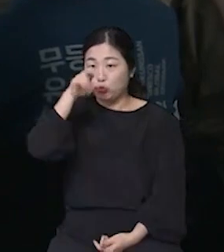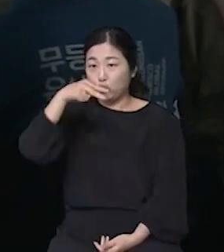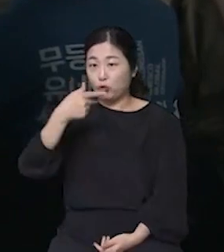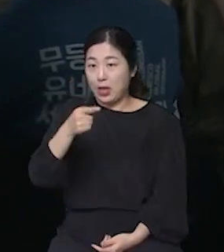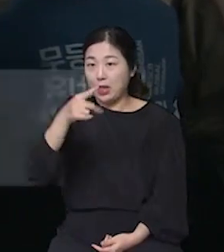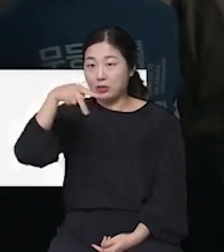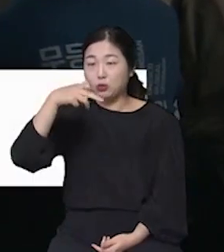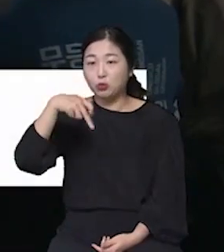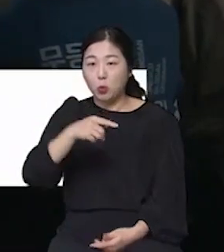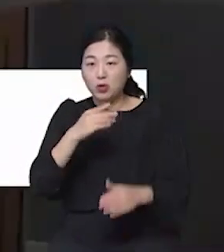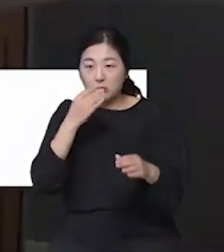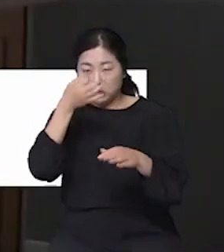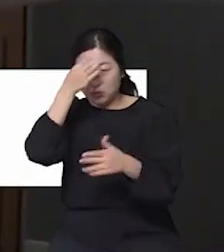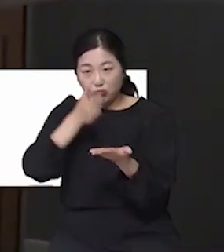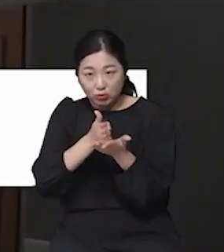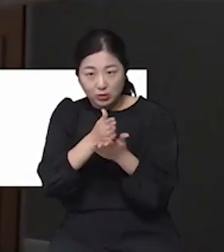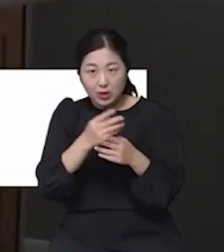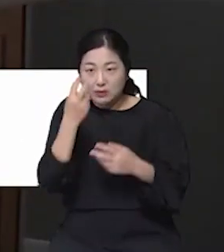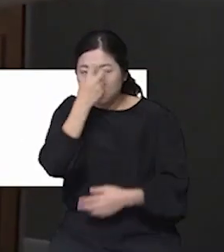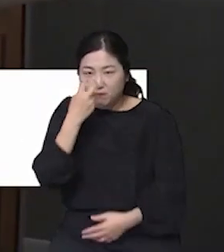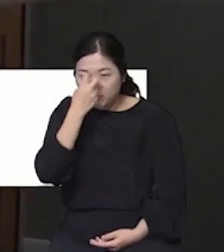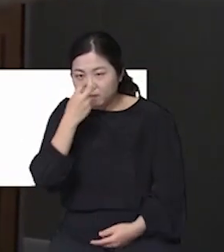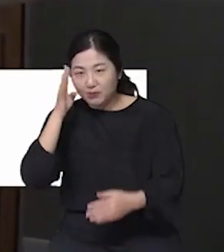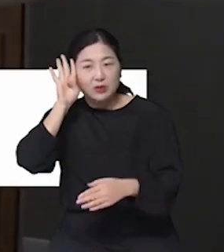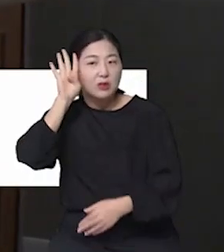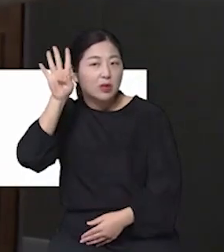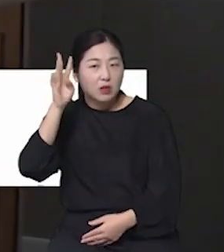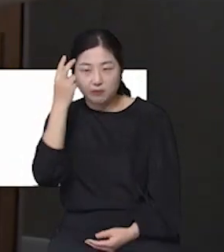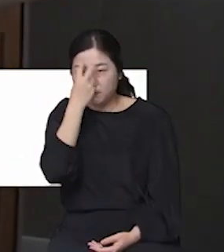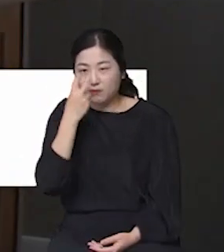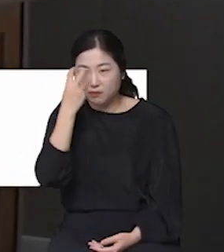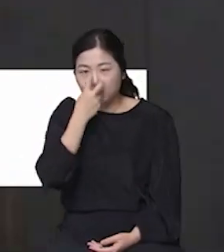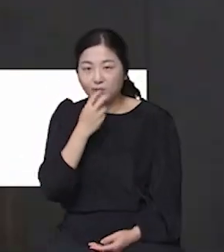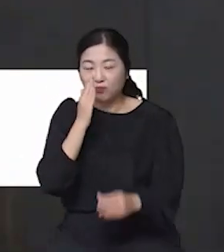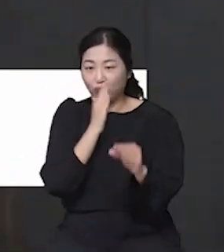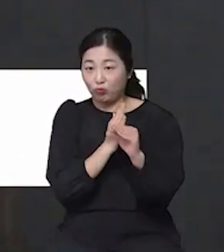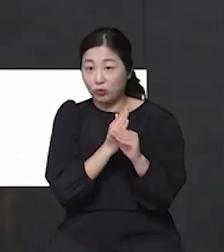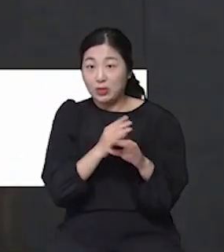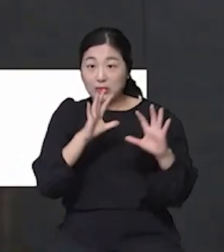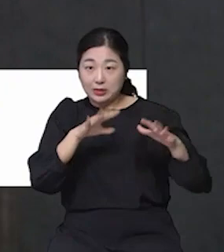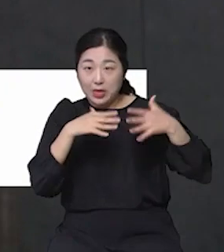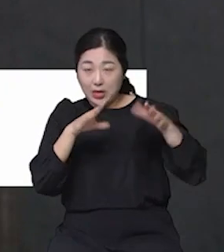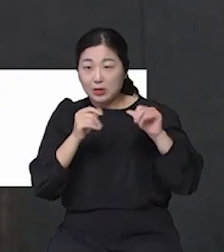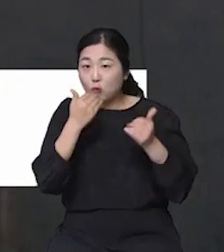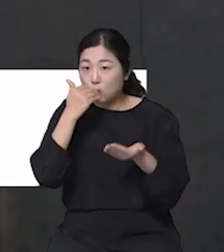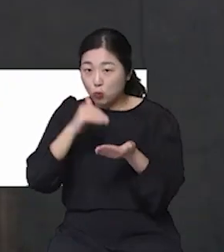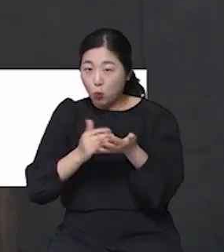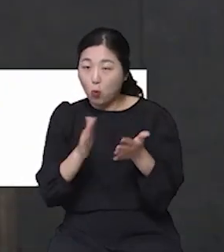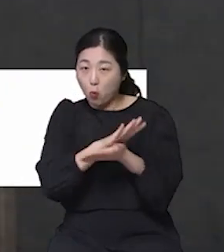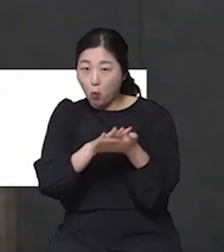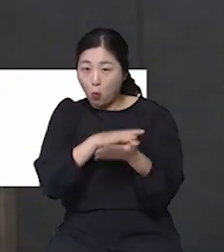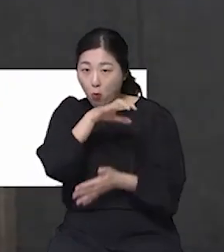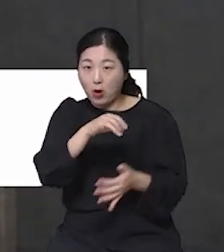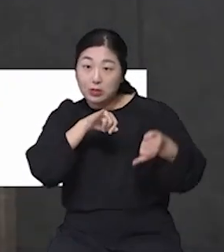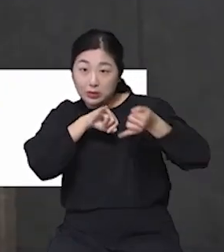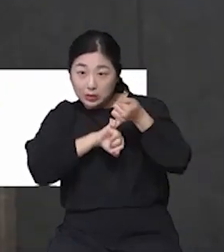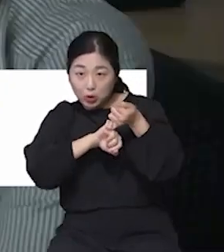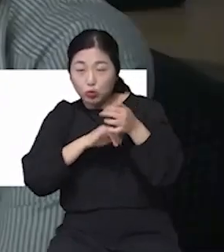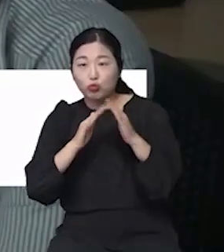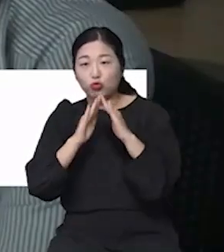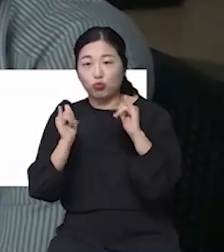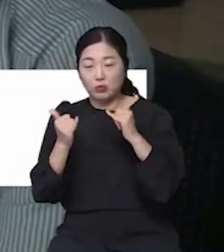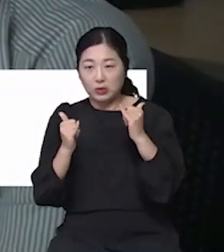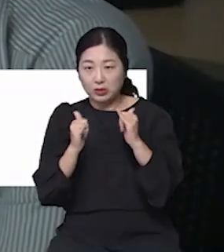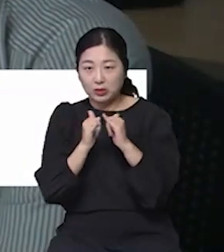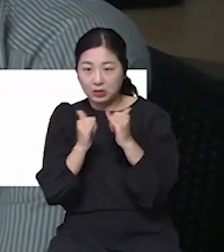유네스코에서는 전문가 실사단을 보내 나흘간 실사에 들어갔습니다. 세계 지질공원 인증 과정에서 약속한